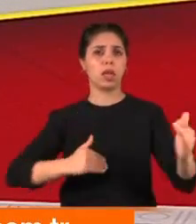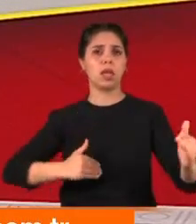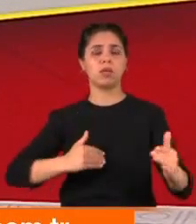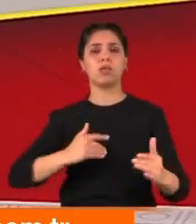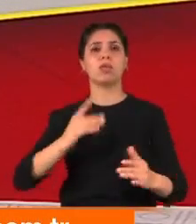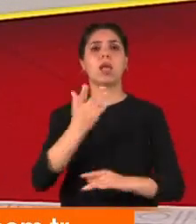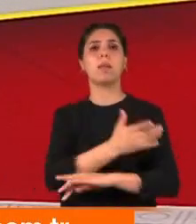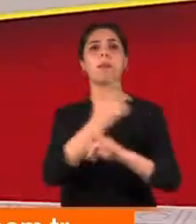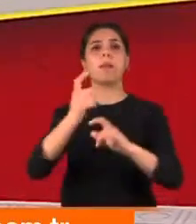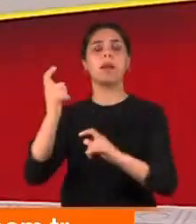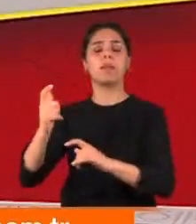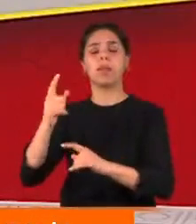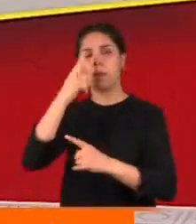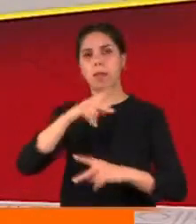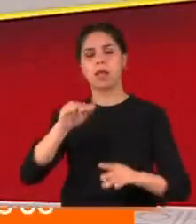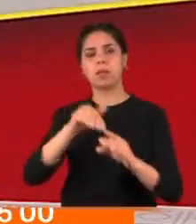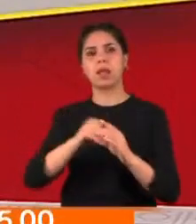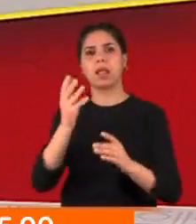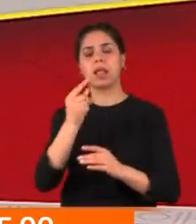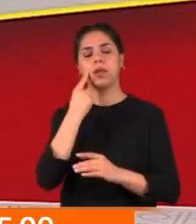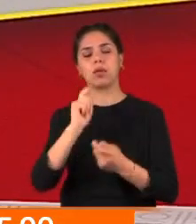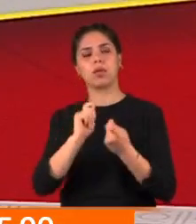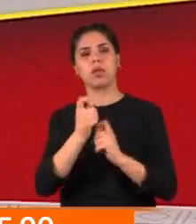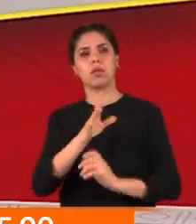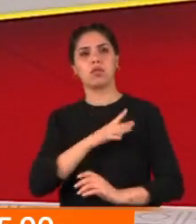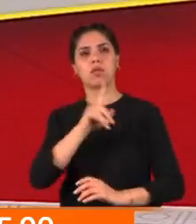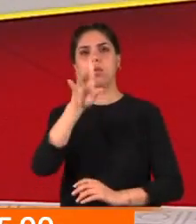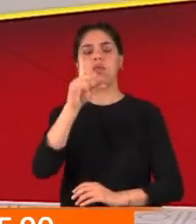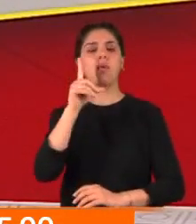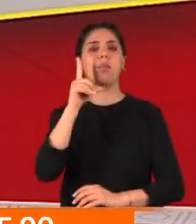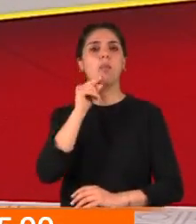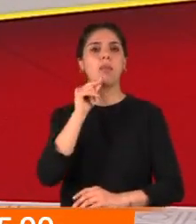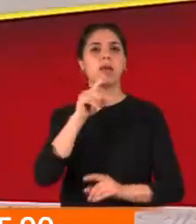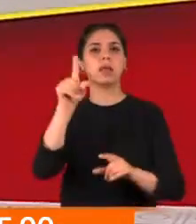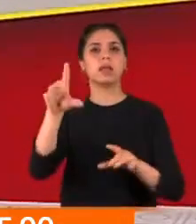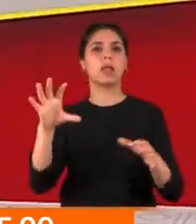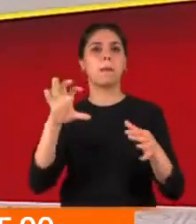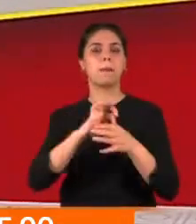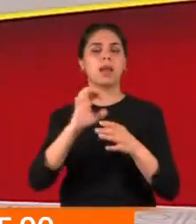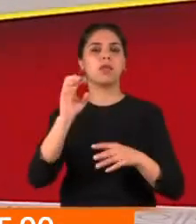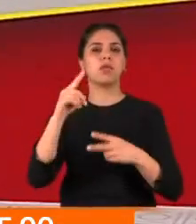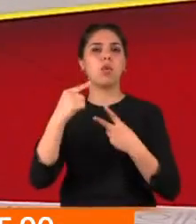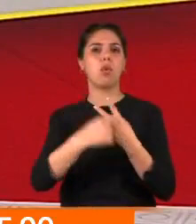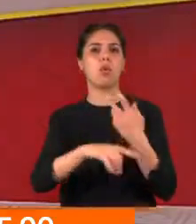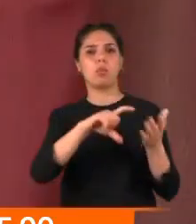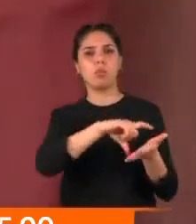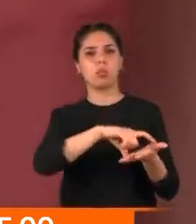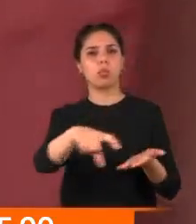bağımsız milletvekili sayısına göre değişecek işte 14 Mayıs'ta seçmenin önüne gelecek birleşik oy pusulaları